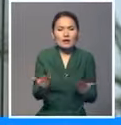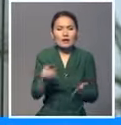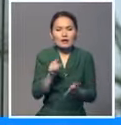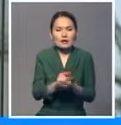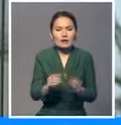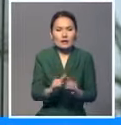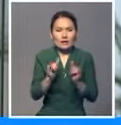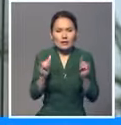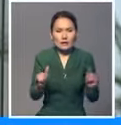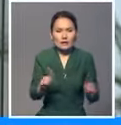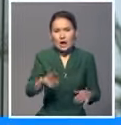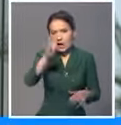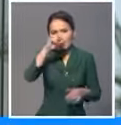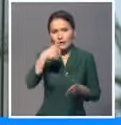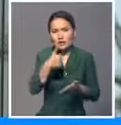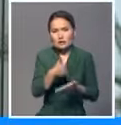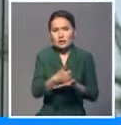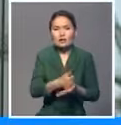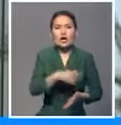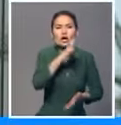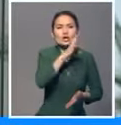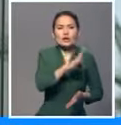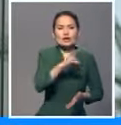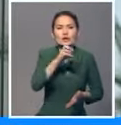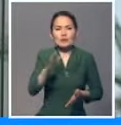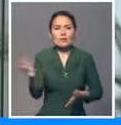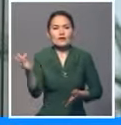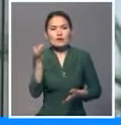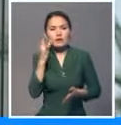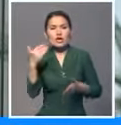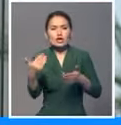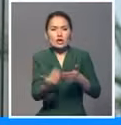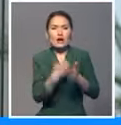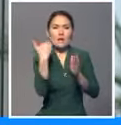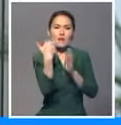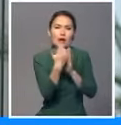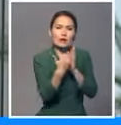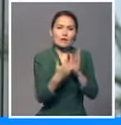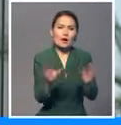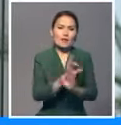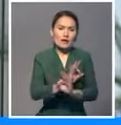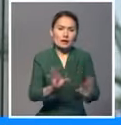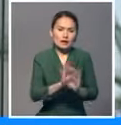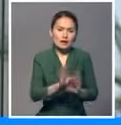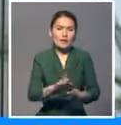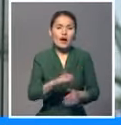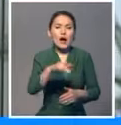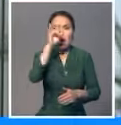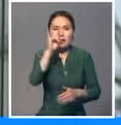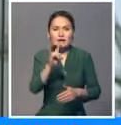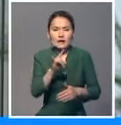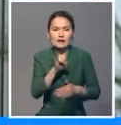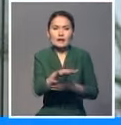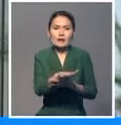елбасы өте жақсы бағдарламаны баяндады. Ол мына Қазақстанда әр қарай